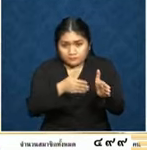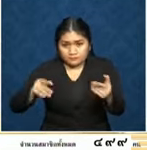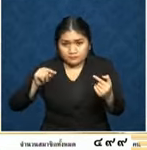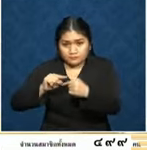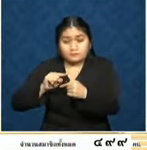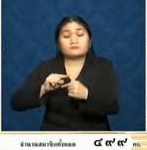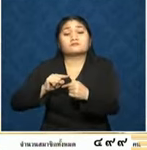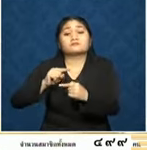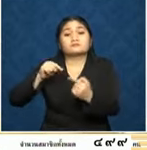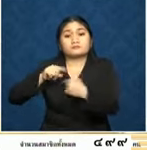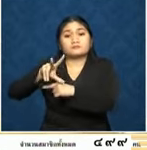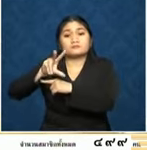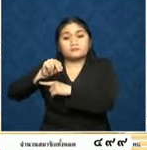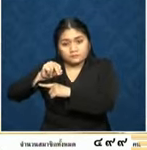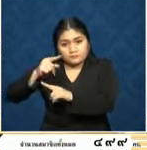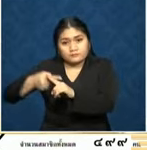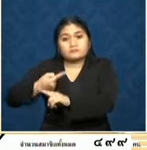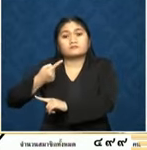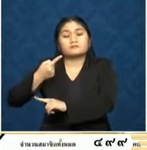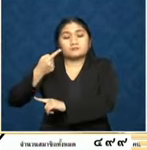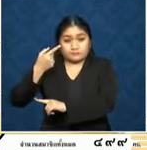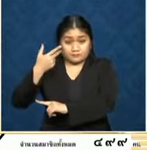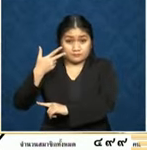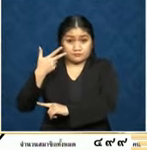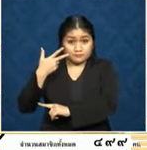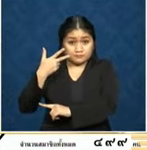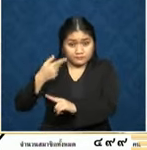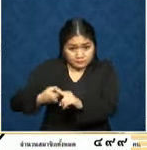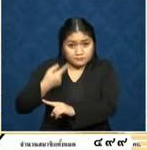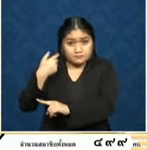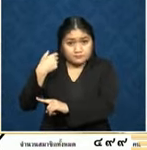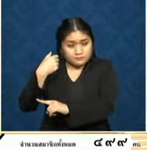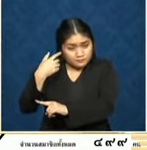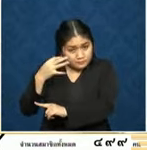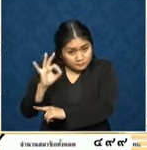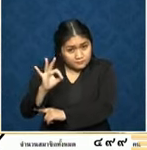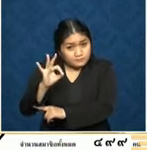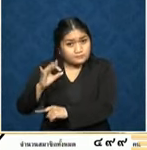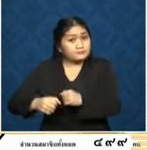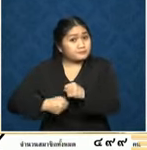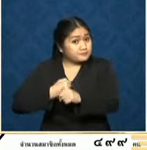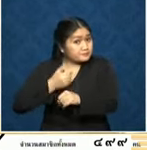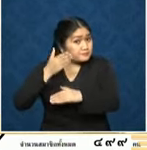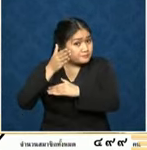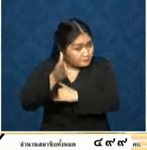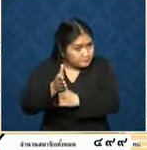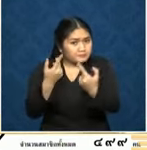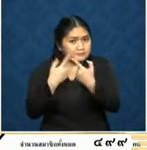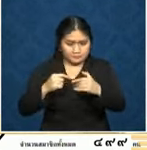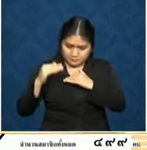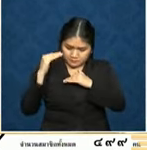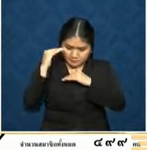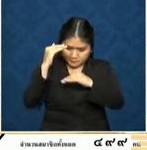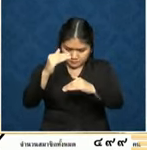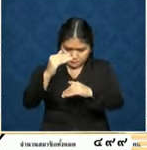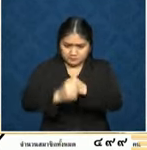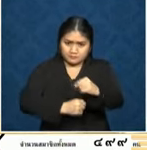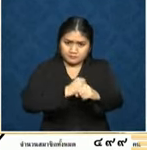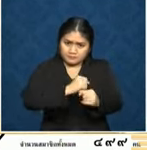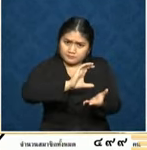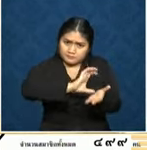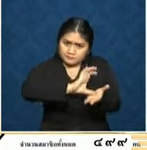ของปีถัดไปและให้ใช้ปีพ.ศ.ที่ถัดไปเป็นชื่อสำหรับปีงบประมาณนั้นแต่ด้วยข้อกำหนดปีงบประมาณตามกฎหม